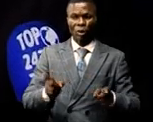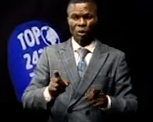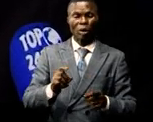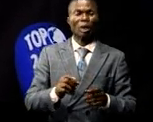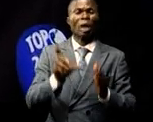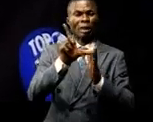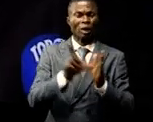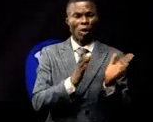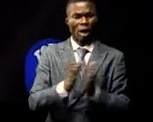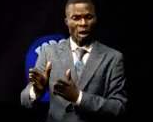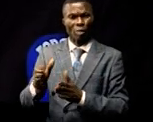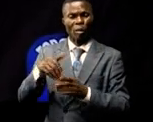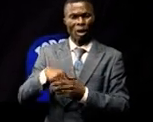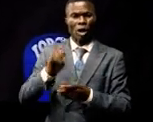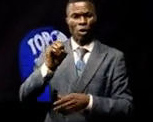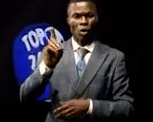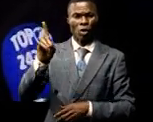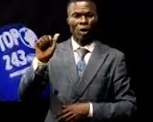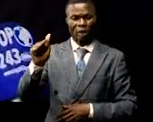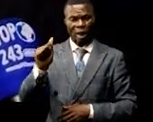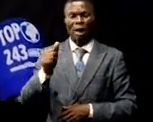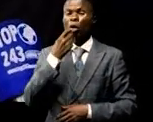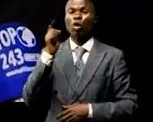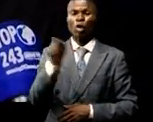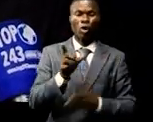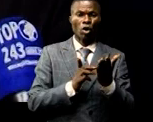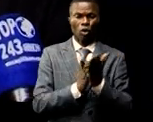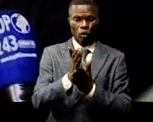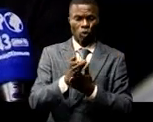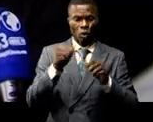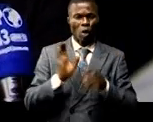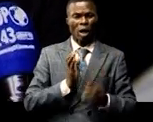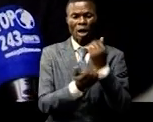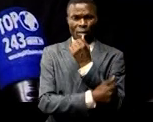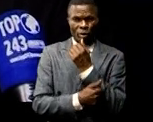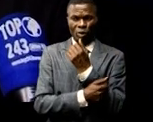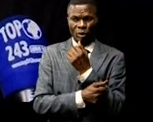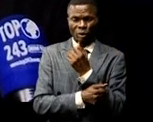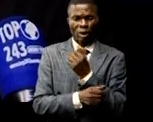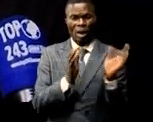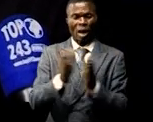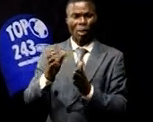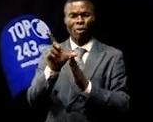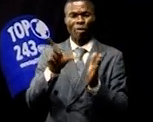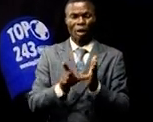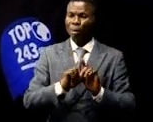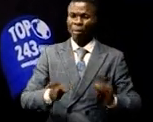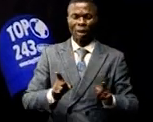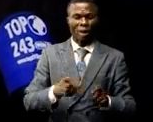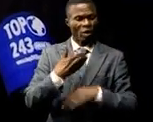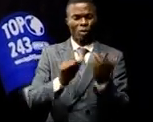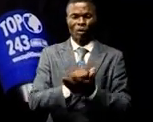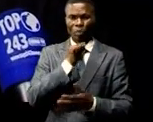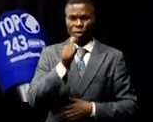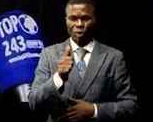dispositions au niveau de l'OADA qui imposent au droit interne de prévoir à cette histoire-là. Mais nous, malheureusement, on ne le fait pas. Et